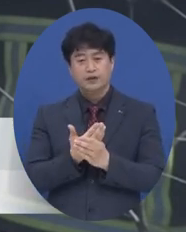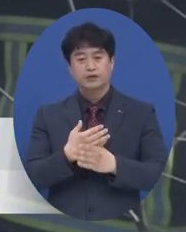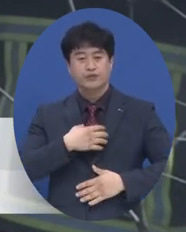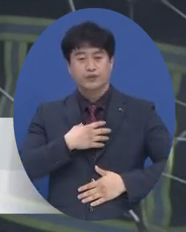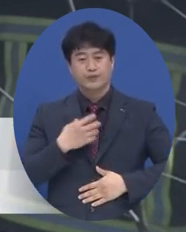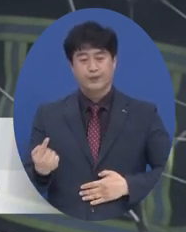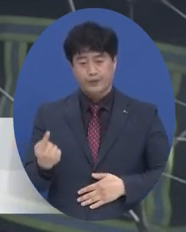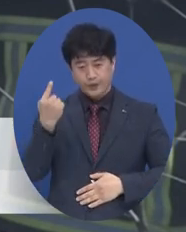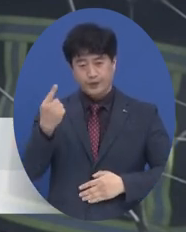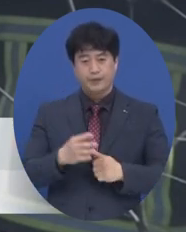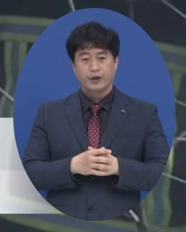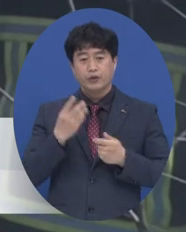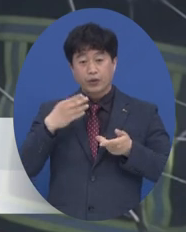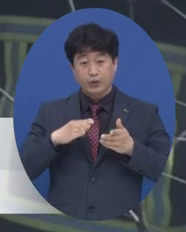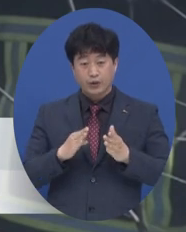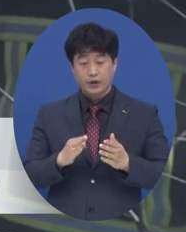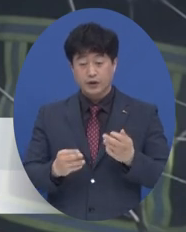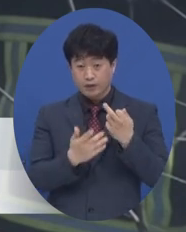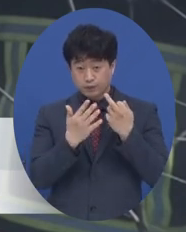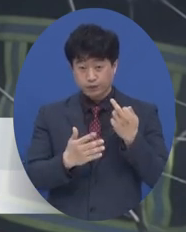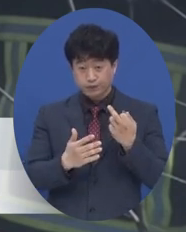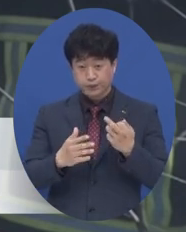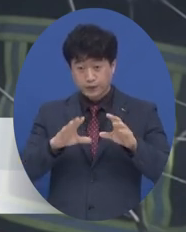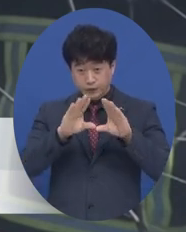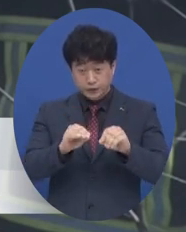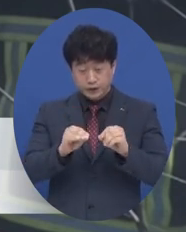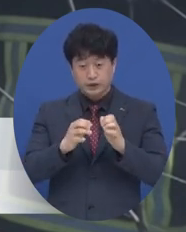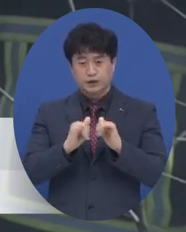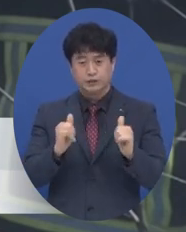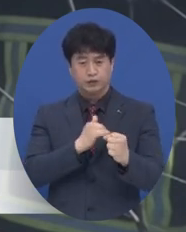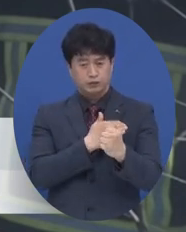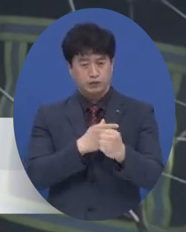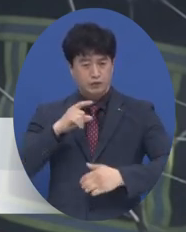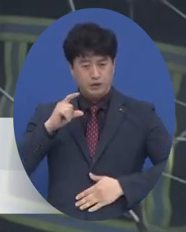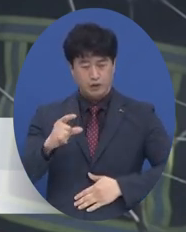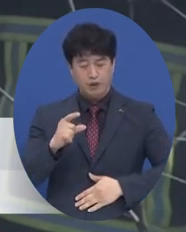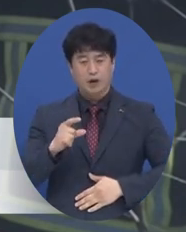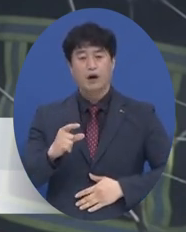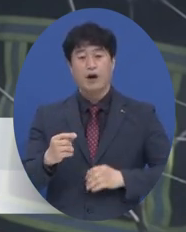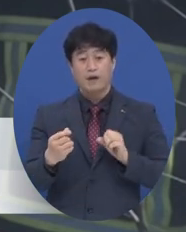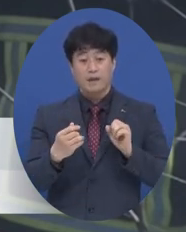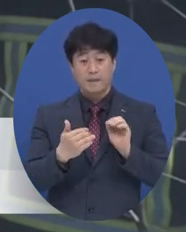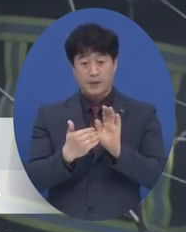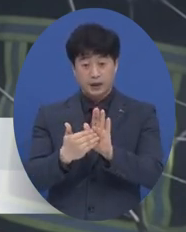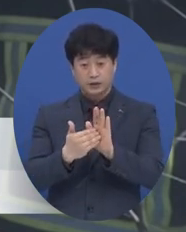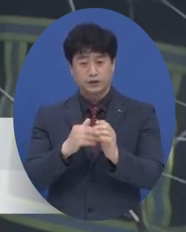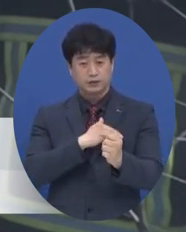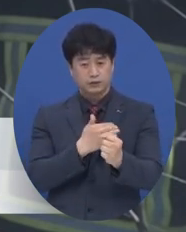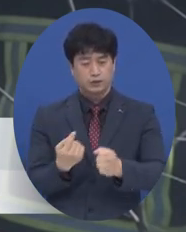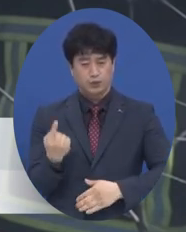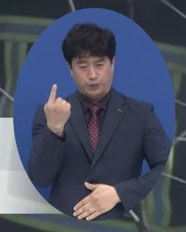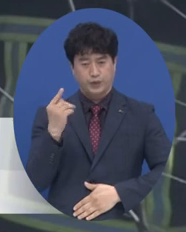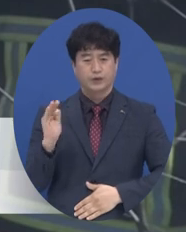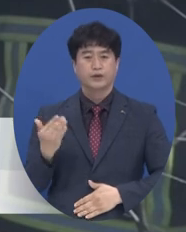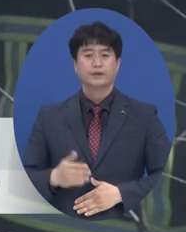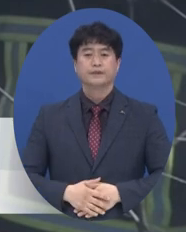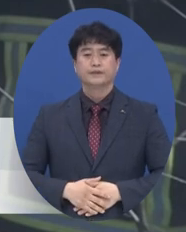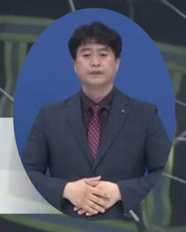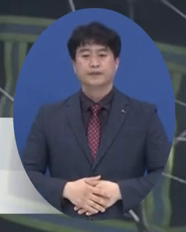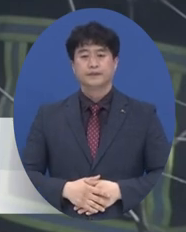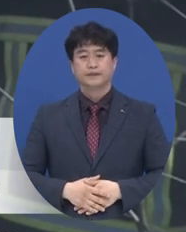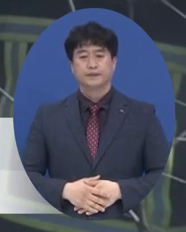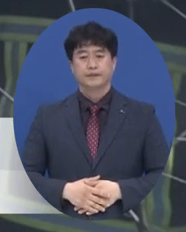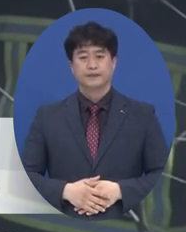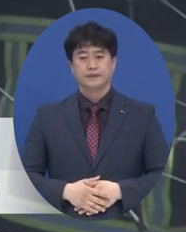때문인데요 경기도는 산불진화 인력의 역량을 강화해 3 뿔 대응능력을 높입니다 경기 gtv 김태희